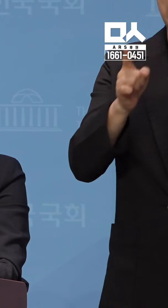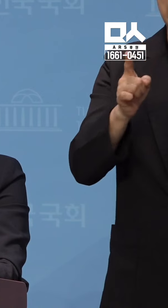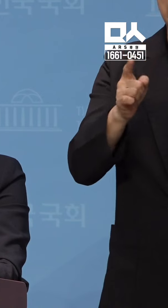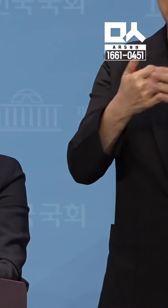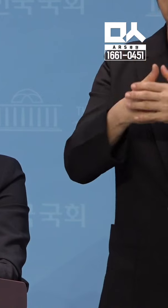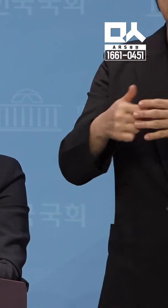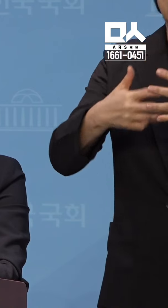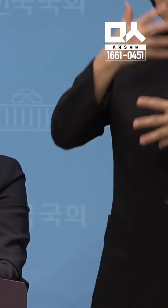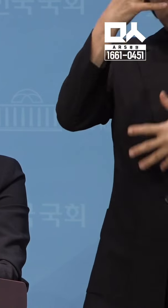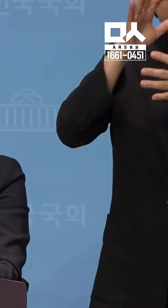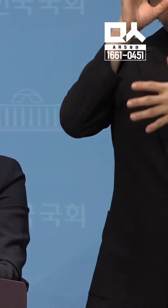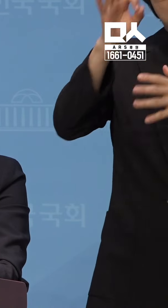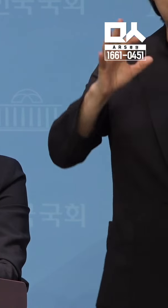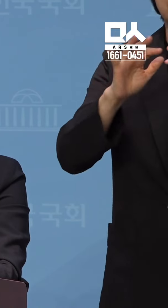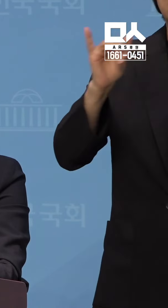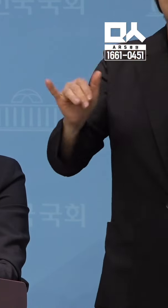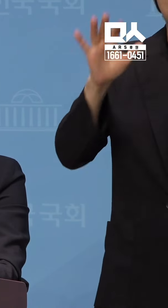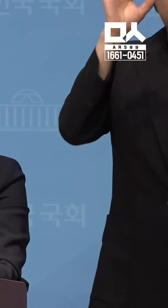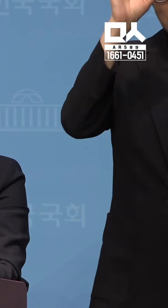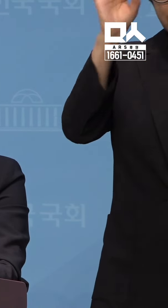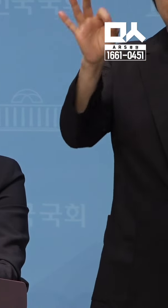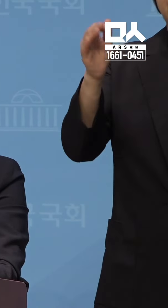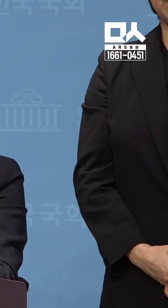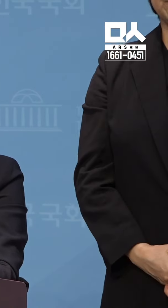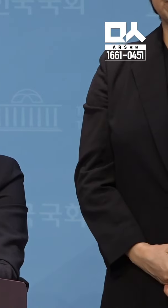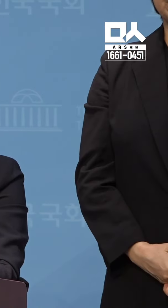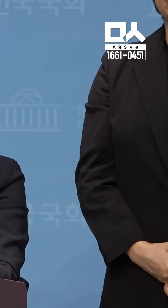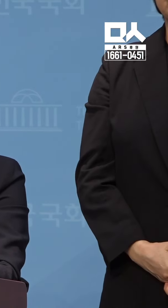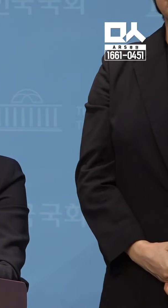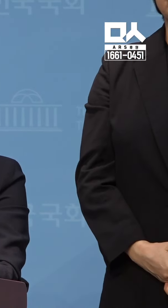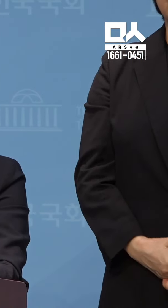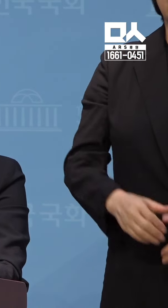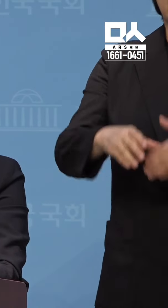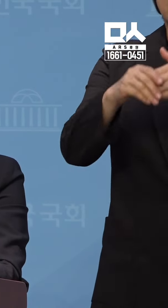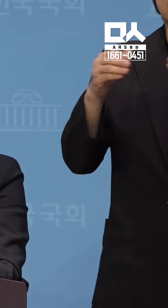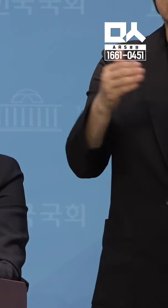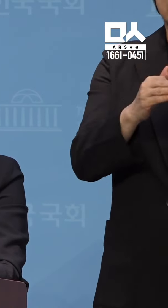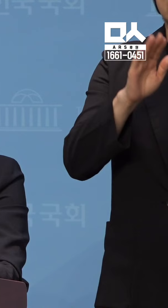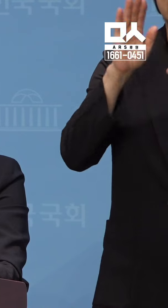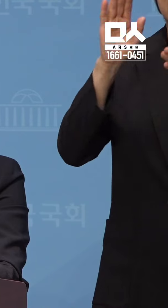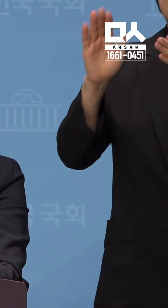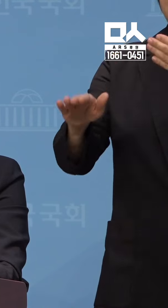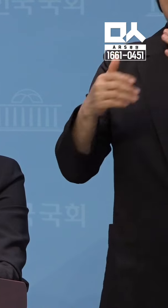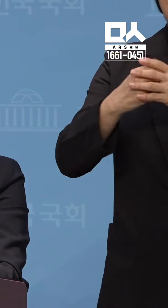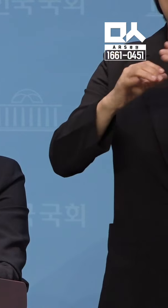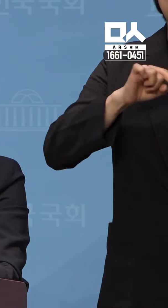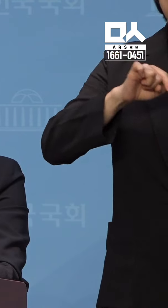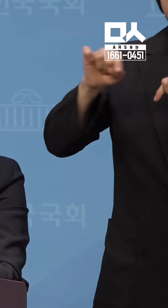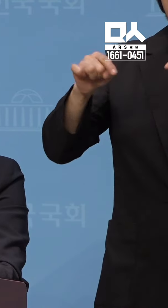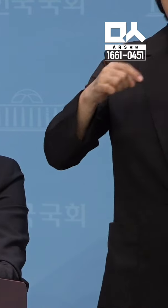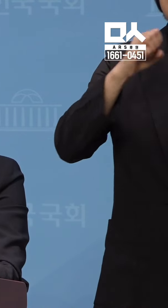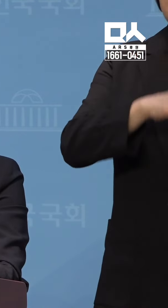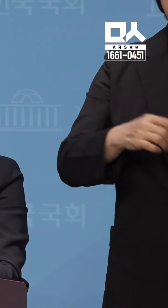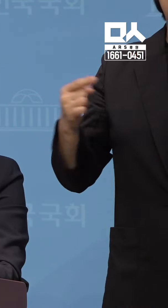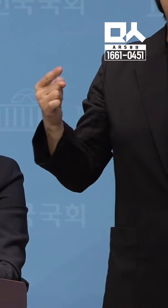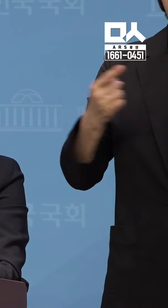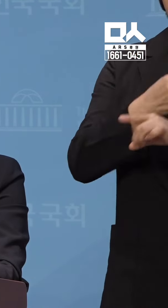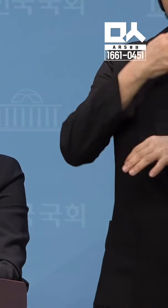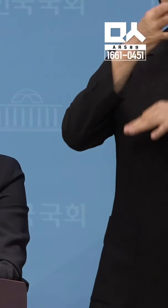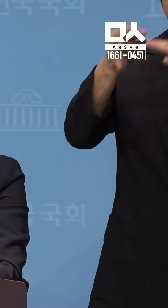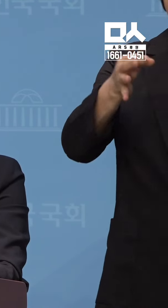현장 영상을 국민들께서 모두 보았습니다. 악수를 끝내고 국정기조를 바꿔야 한다고